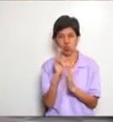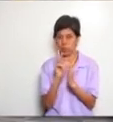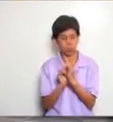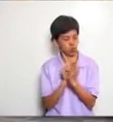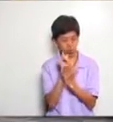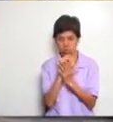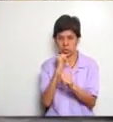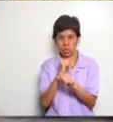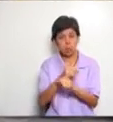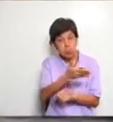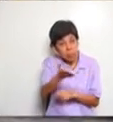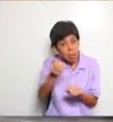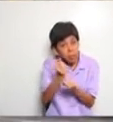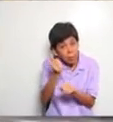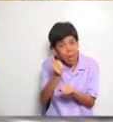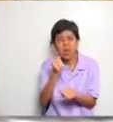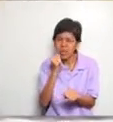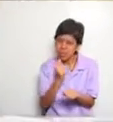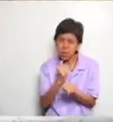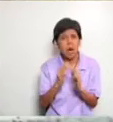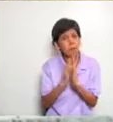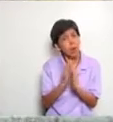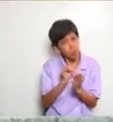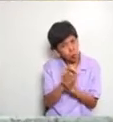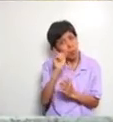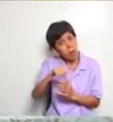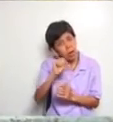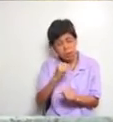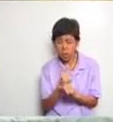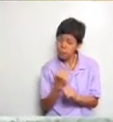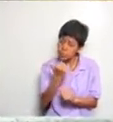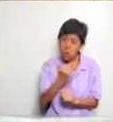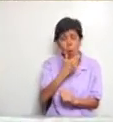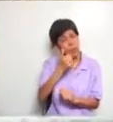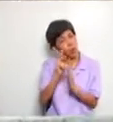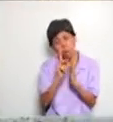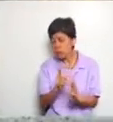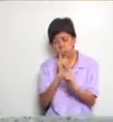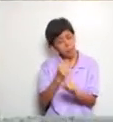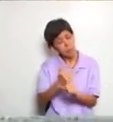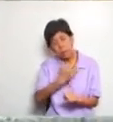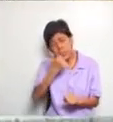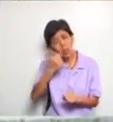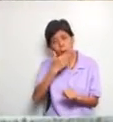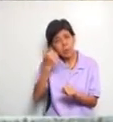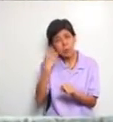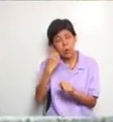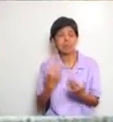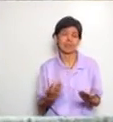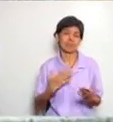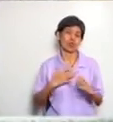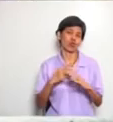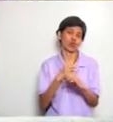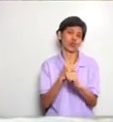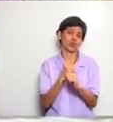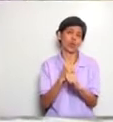สองข้อนี้บตุชนทำได้ไครับ ขัดหลกษาสนาไหม ฝืนธรรมชาติไถ้าเราไม่งู้เราทำได้ สรุปแล้ว